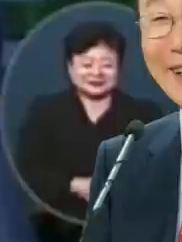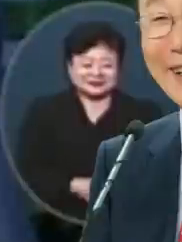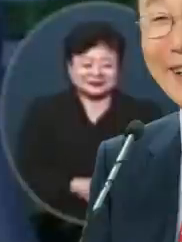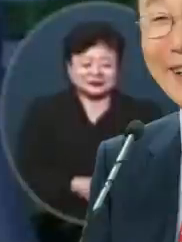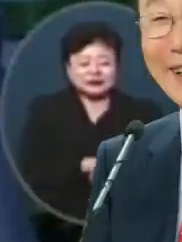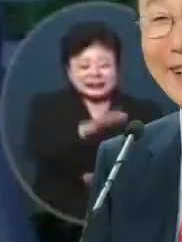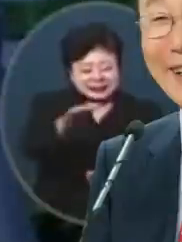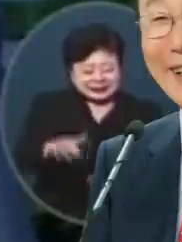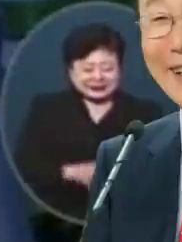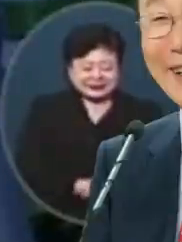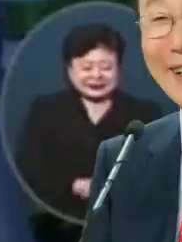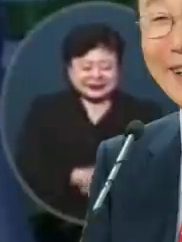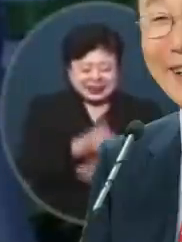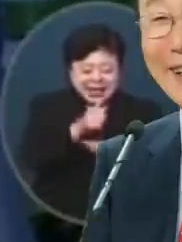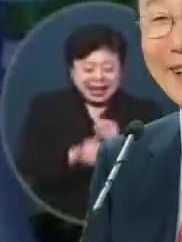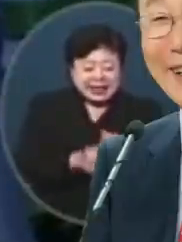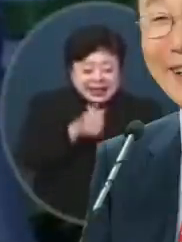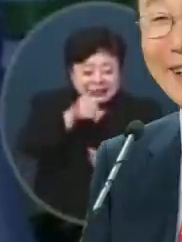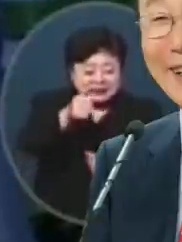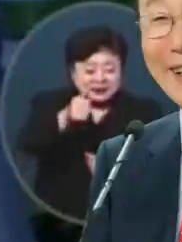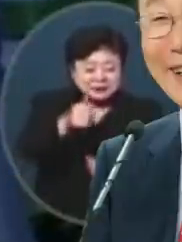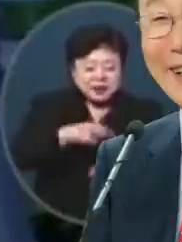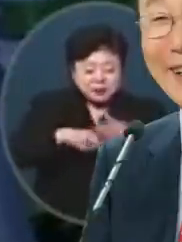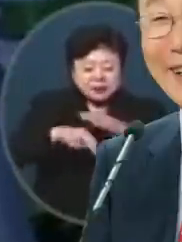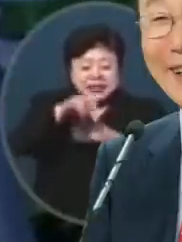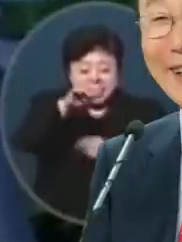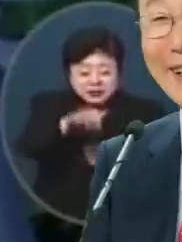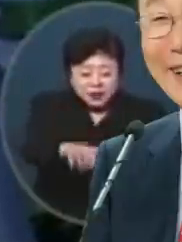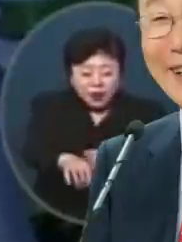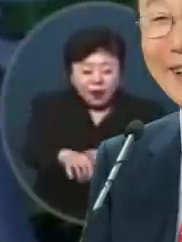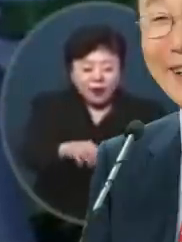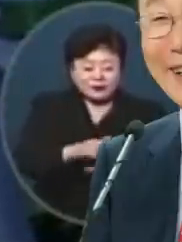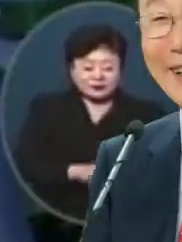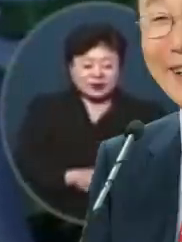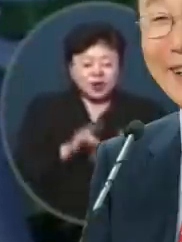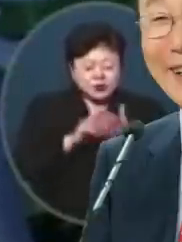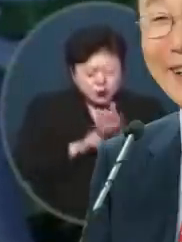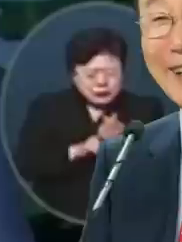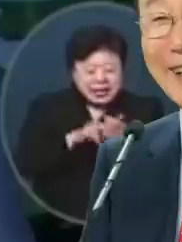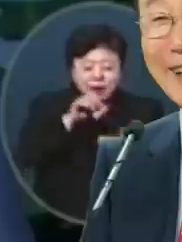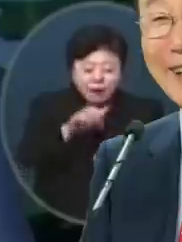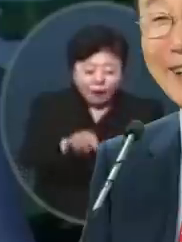우리가 하나님은 나의 피란처요 요새요